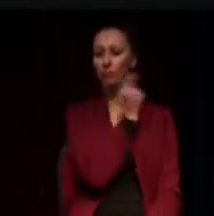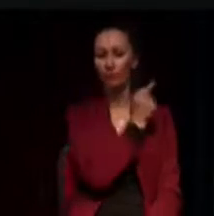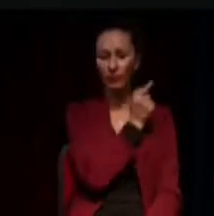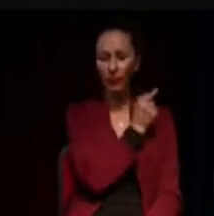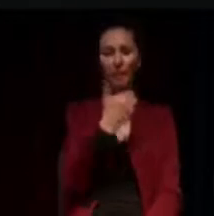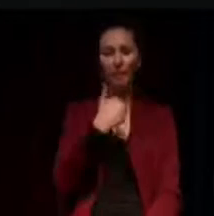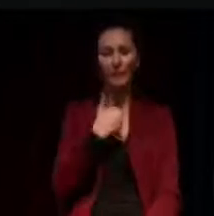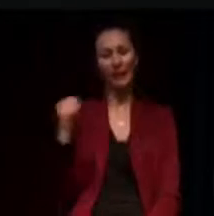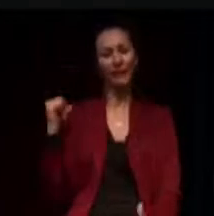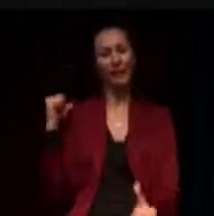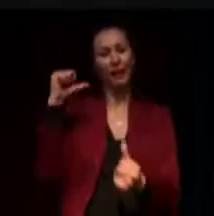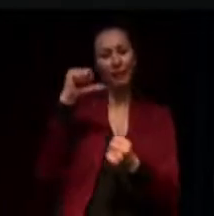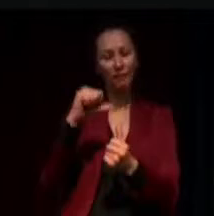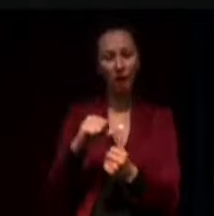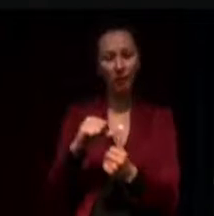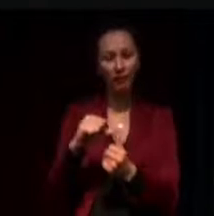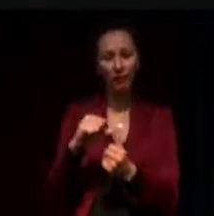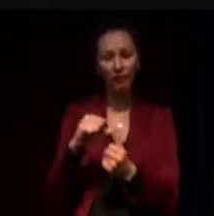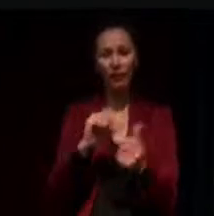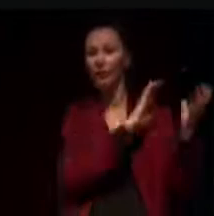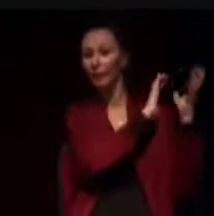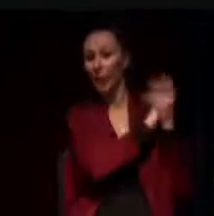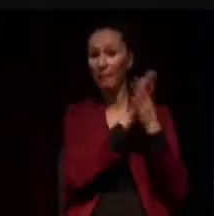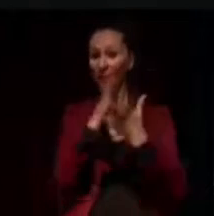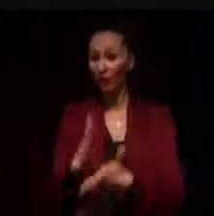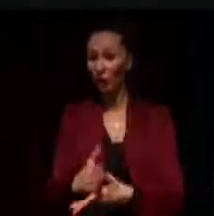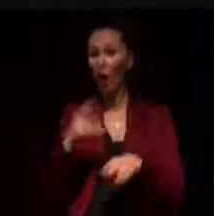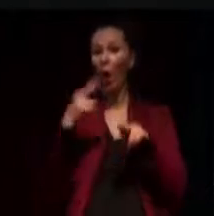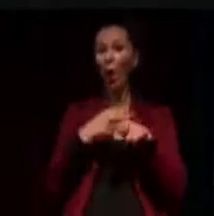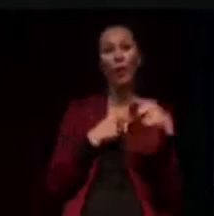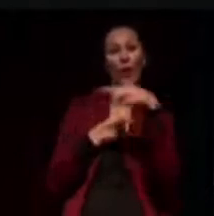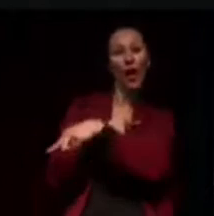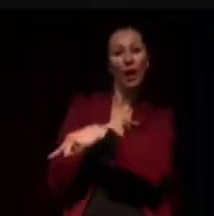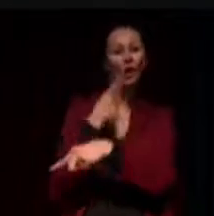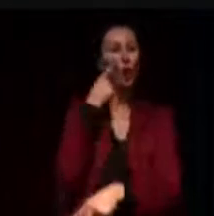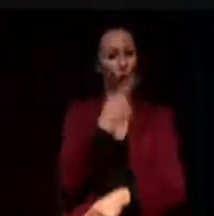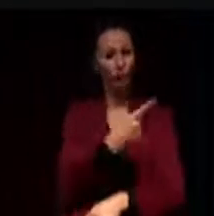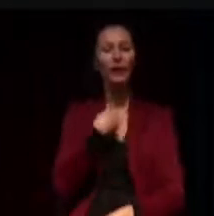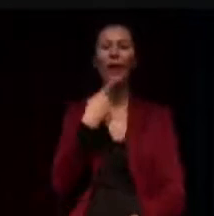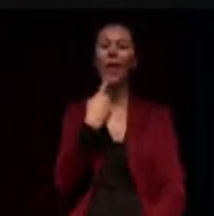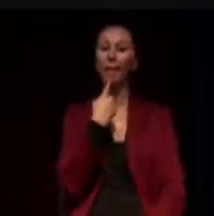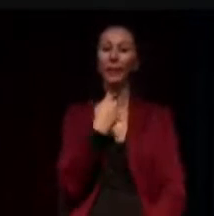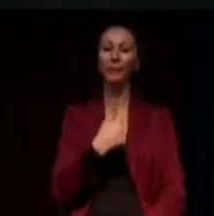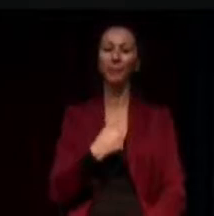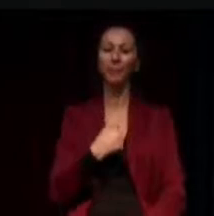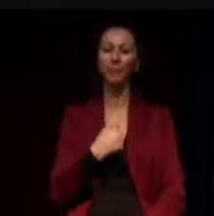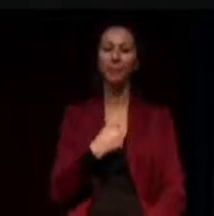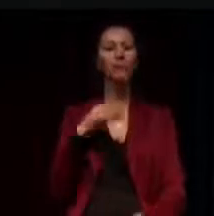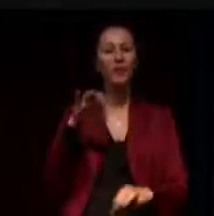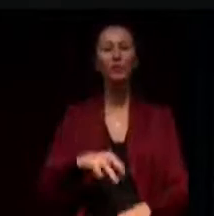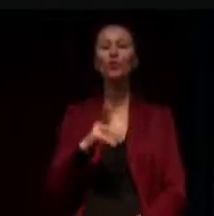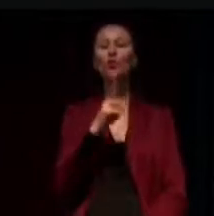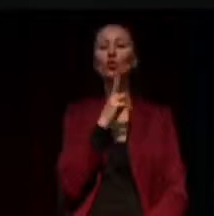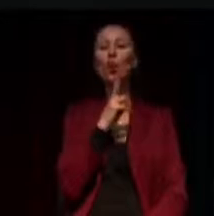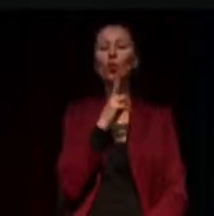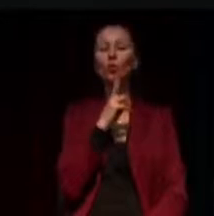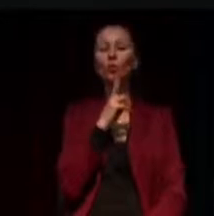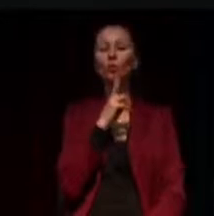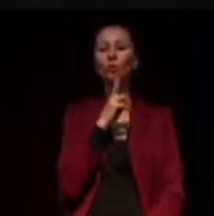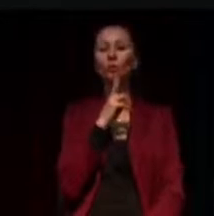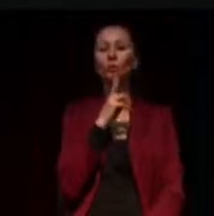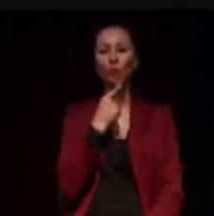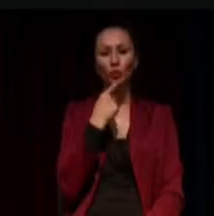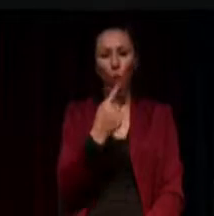özellikle bizi tekrar tebrik edeceğini ve örnek göstereceğine eminim. Şimdi son noktayı